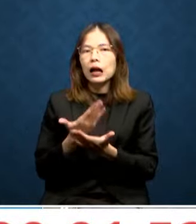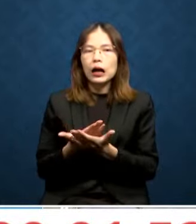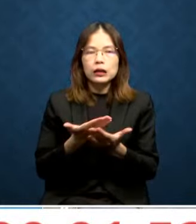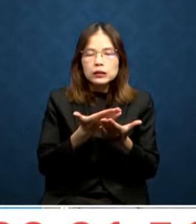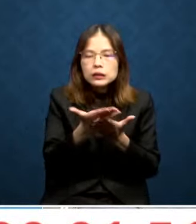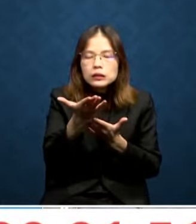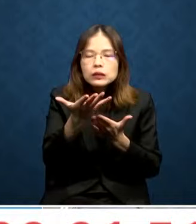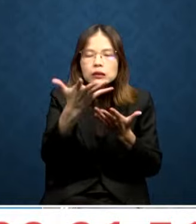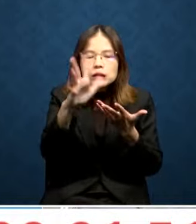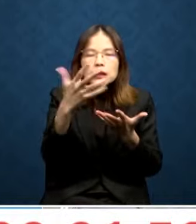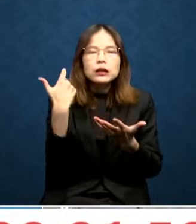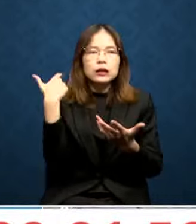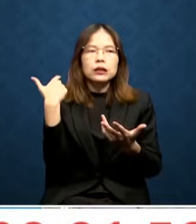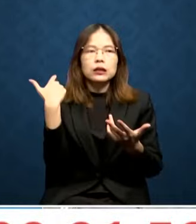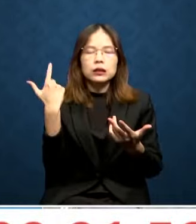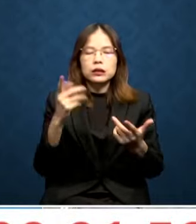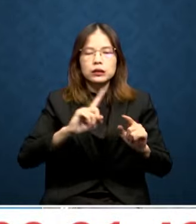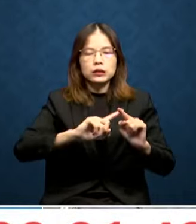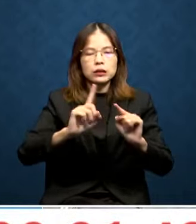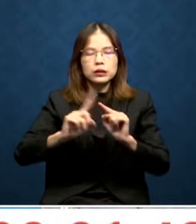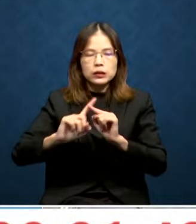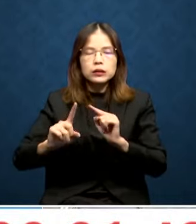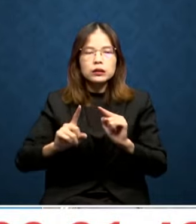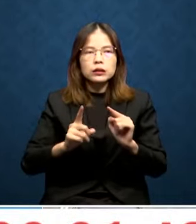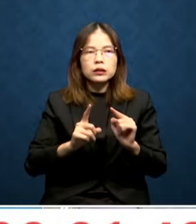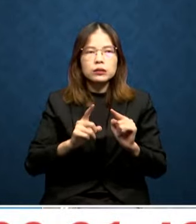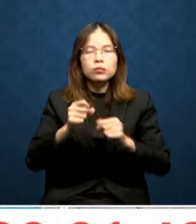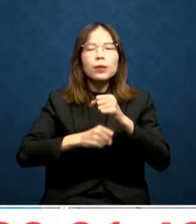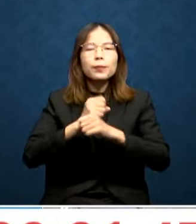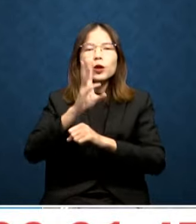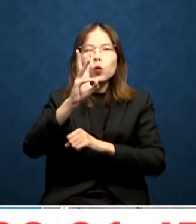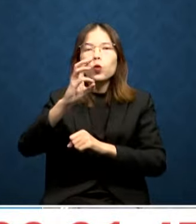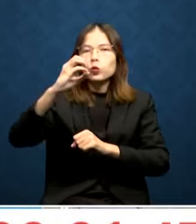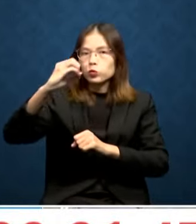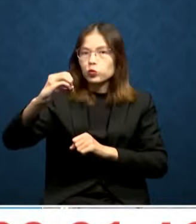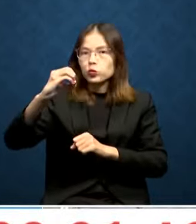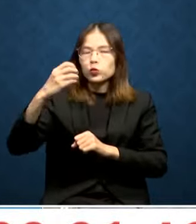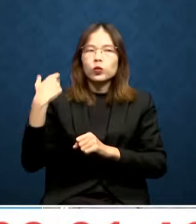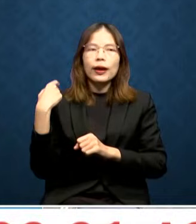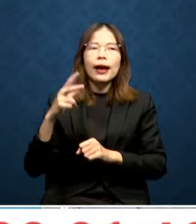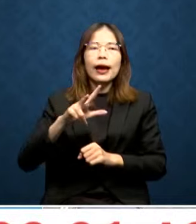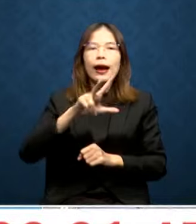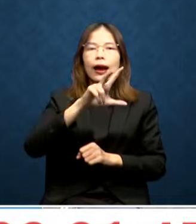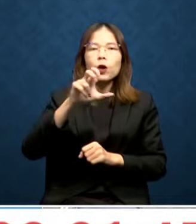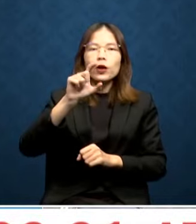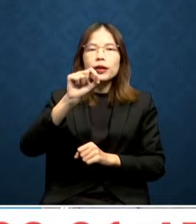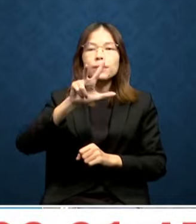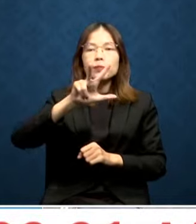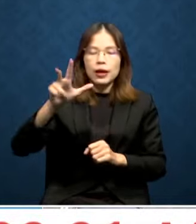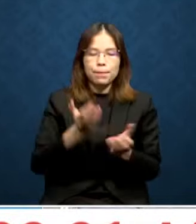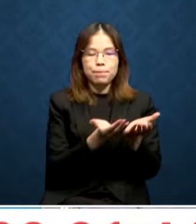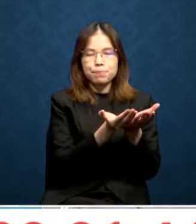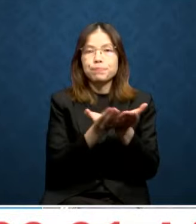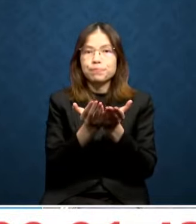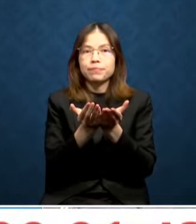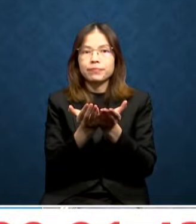เรียบร้อยจากหลายๆส่วนหลายๆหน่วยงานนะครับเมื่อปี 60ก็คือ923ลำนะครับ